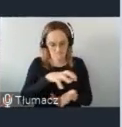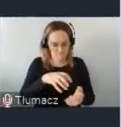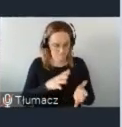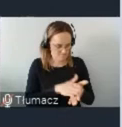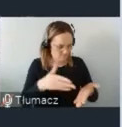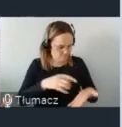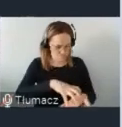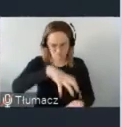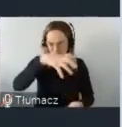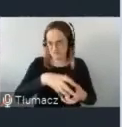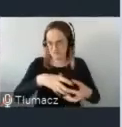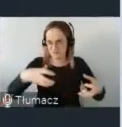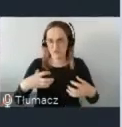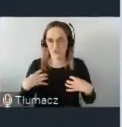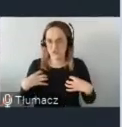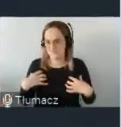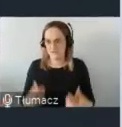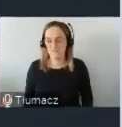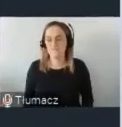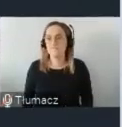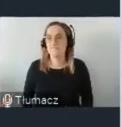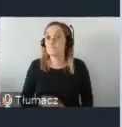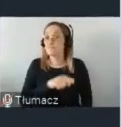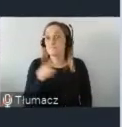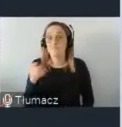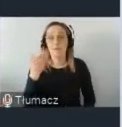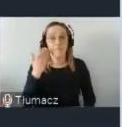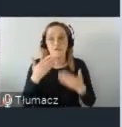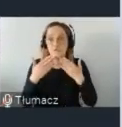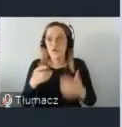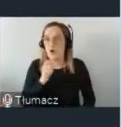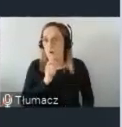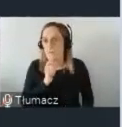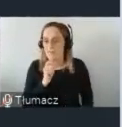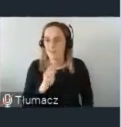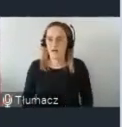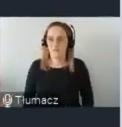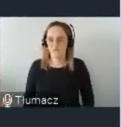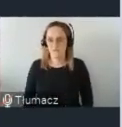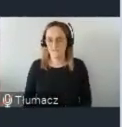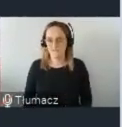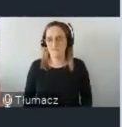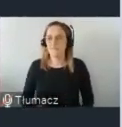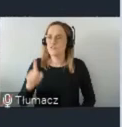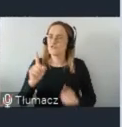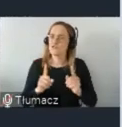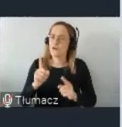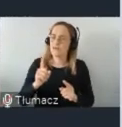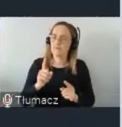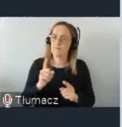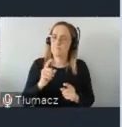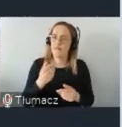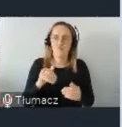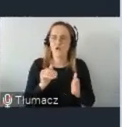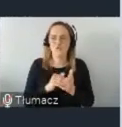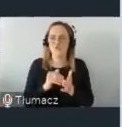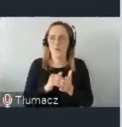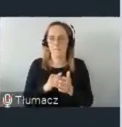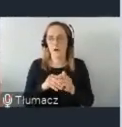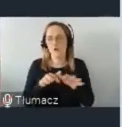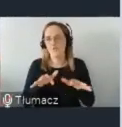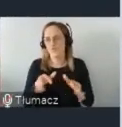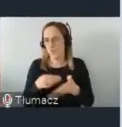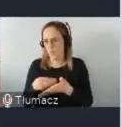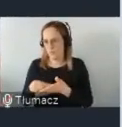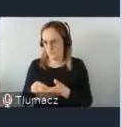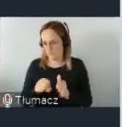Bardzo wam wszystkim dziękuję za te komentarze. Czasem niewiele trzeba zakupić do